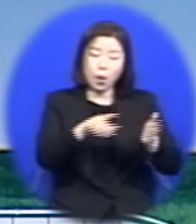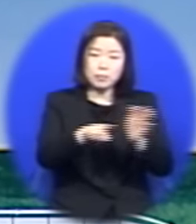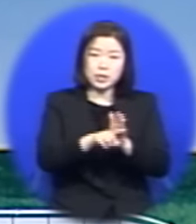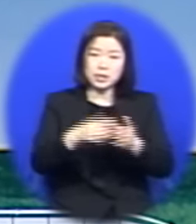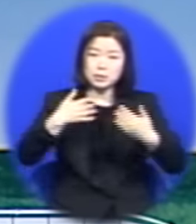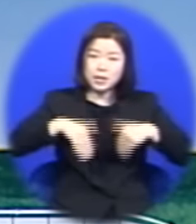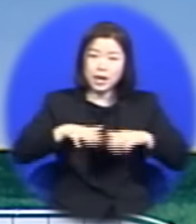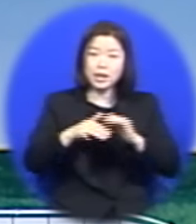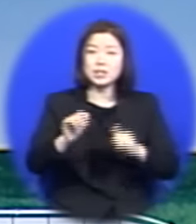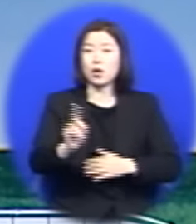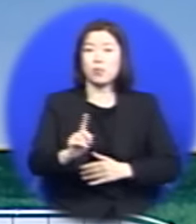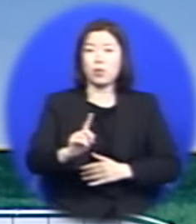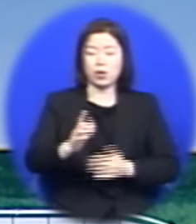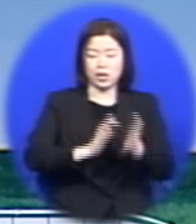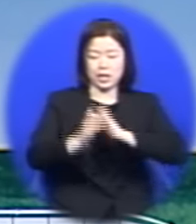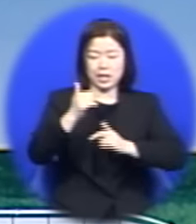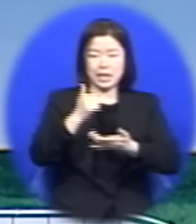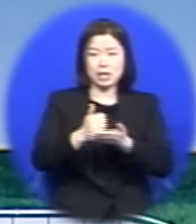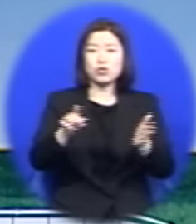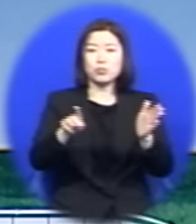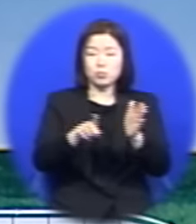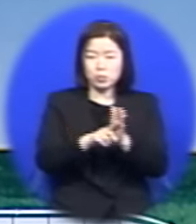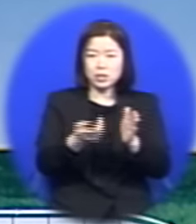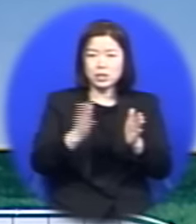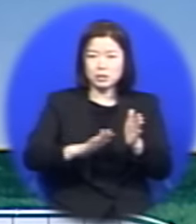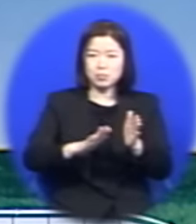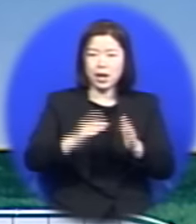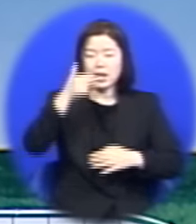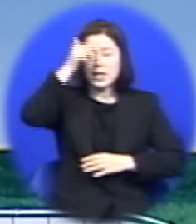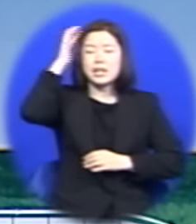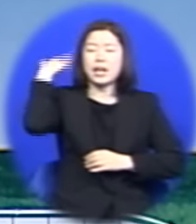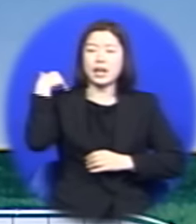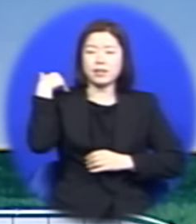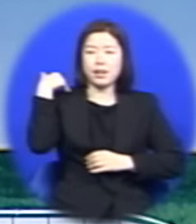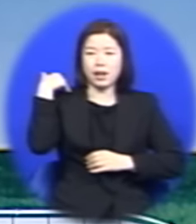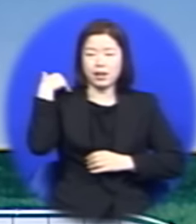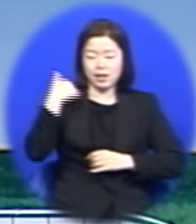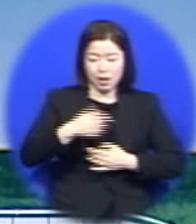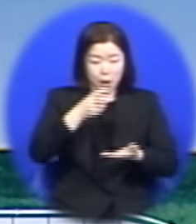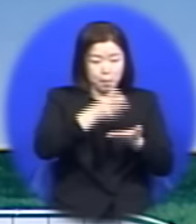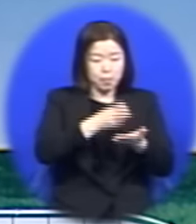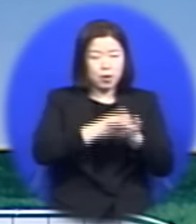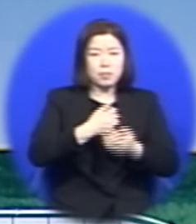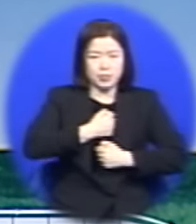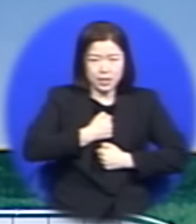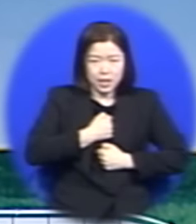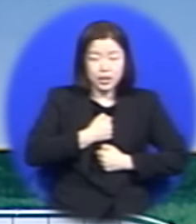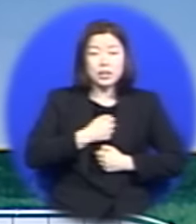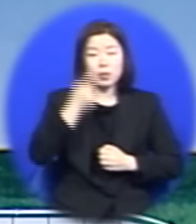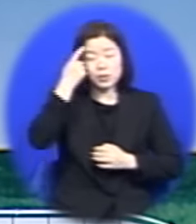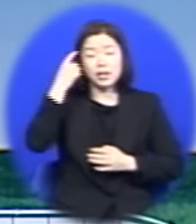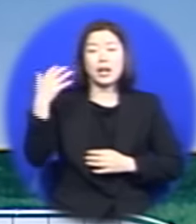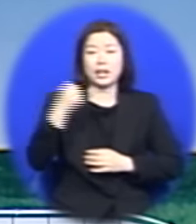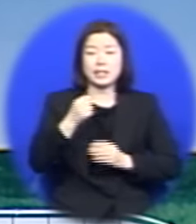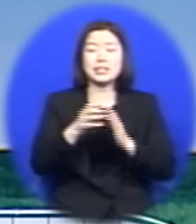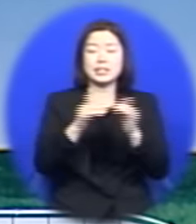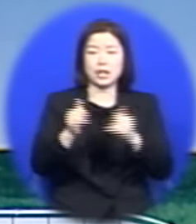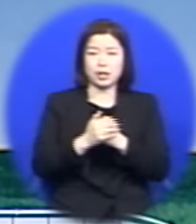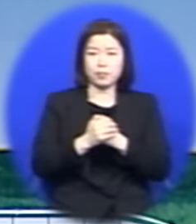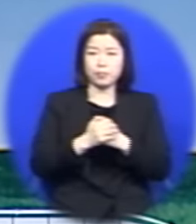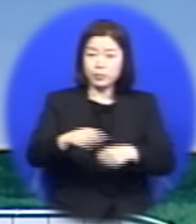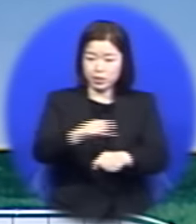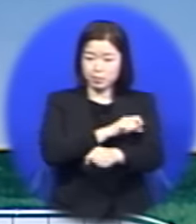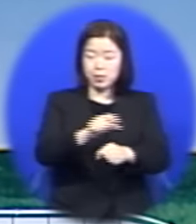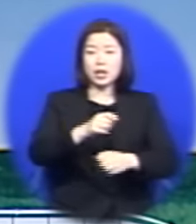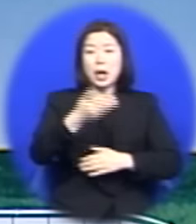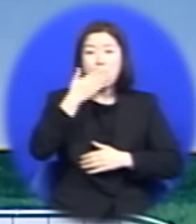예수님을 믿었지만 구약의 율법도 지켜야 된다고 생각하는 사람을 말합니다. 특히 이 먹는